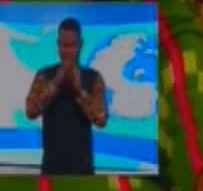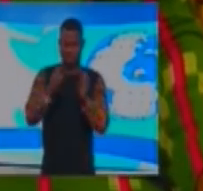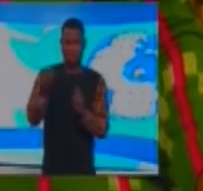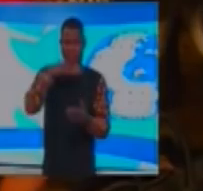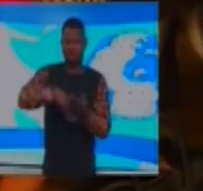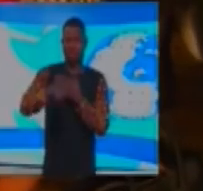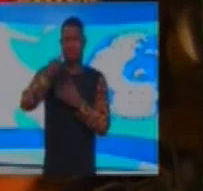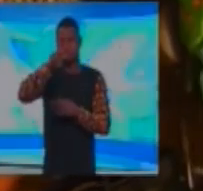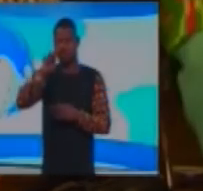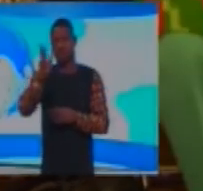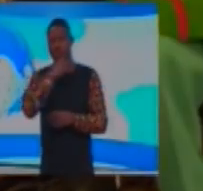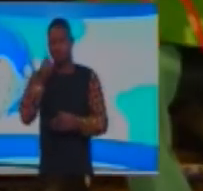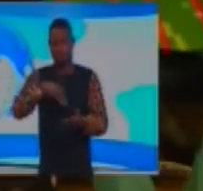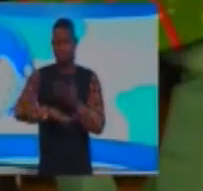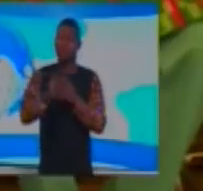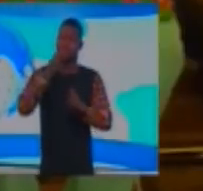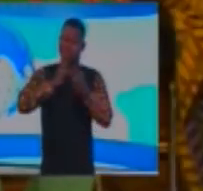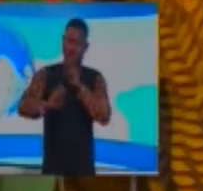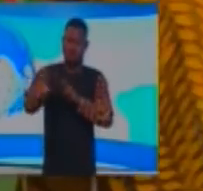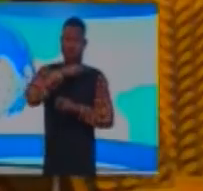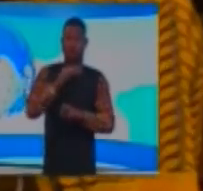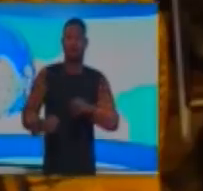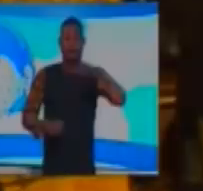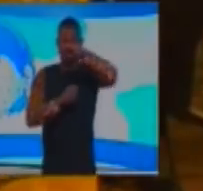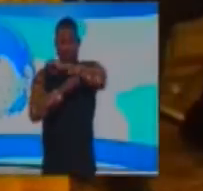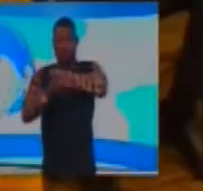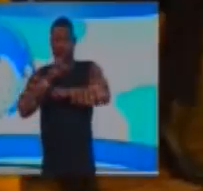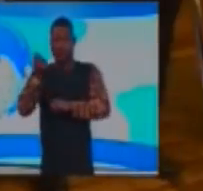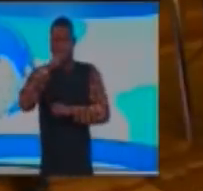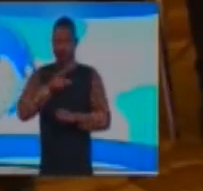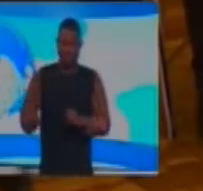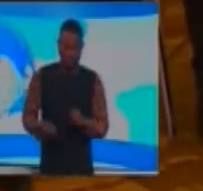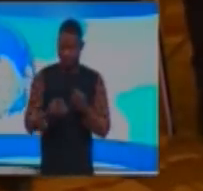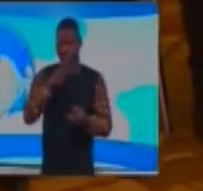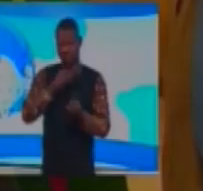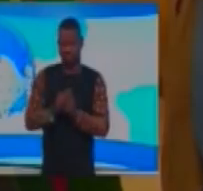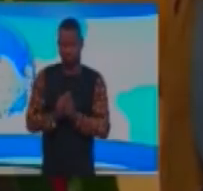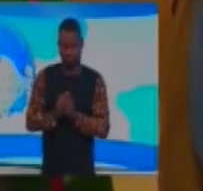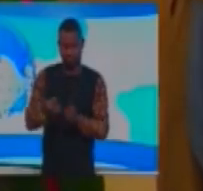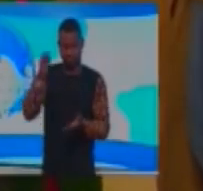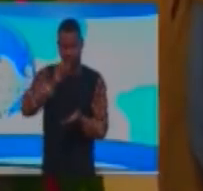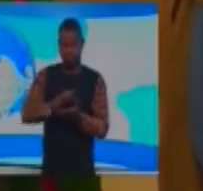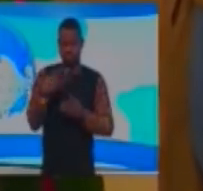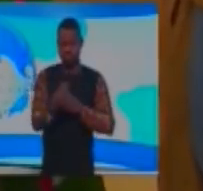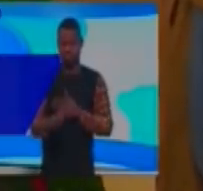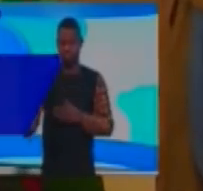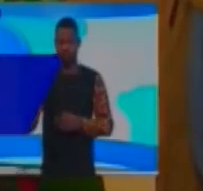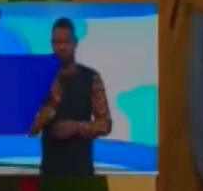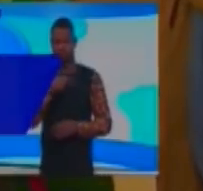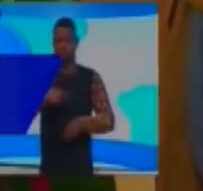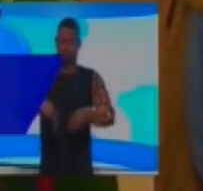surtout dans le contexte actuel d'insécurité et d'explosion des organes de presse. Cet outil nous permettra